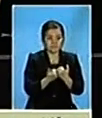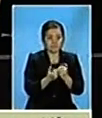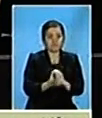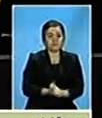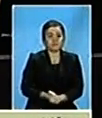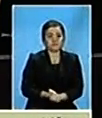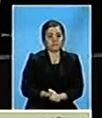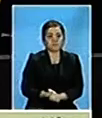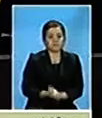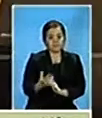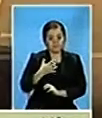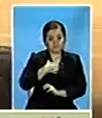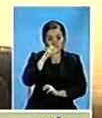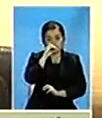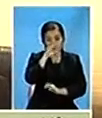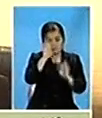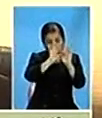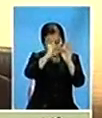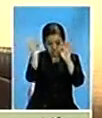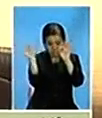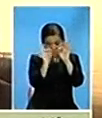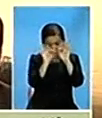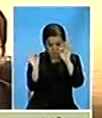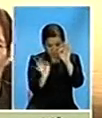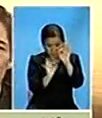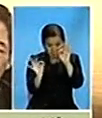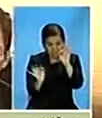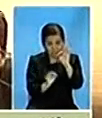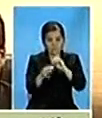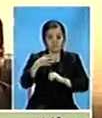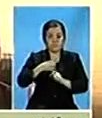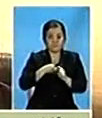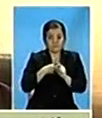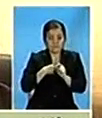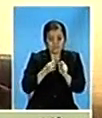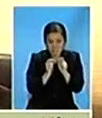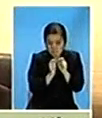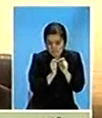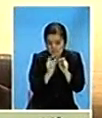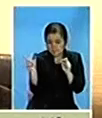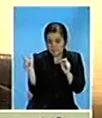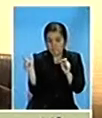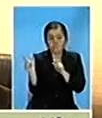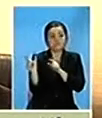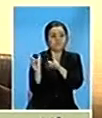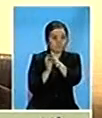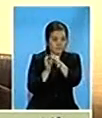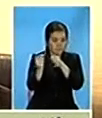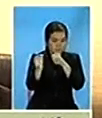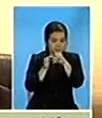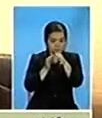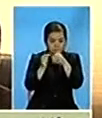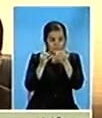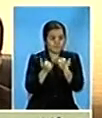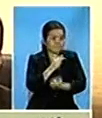จะขอเรียนว่าที่จริงในประโยคนี้ทั้งหมดนะครับต้องการที่จะขยายความตรงที่ว่าเนื่องจากการ